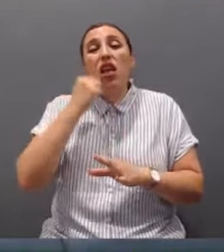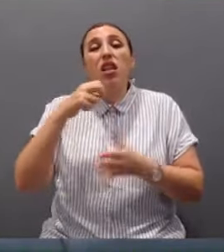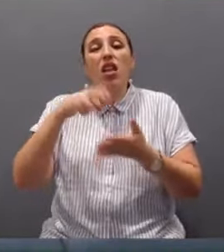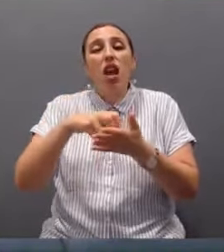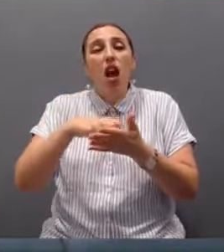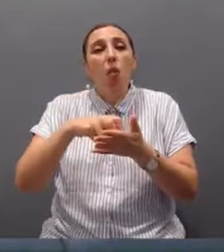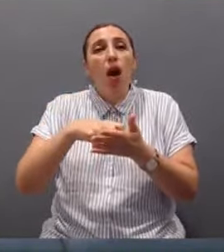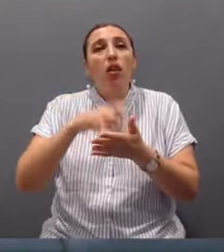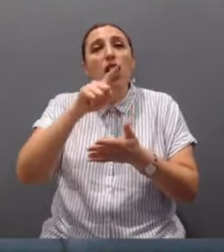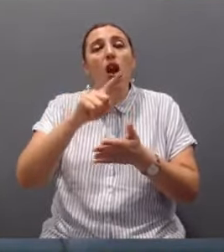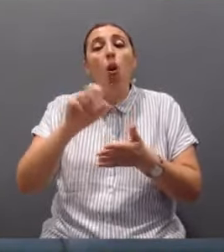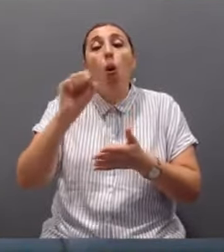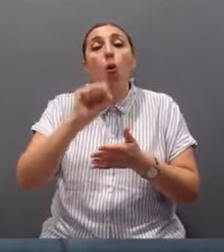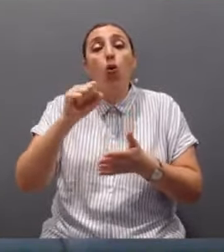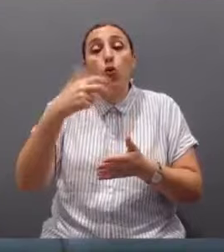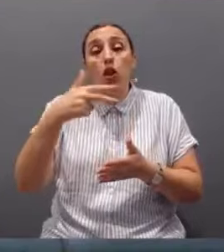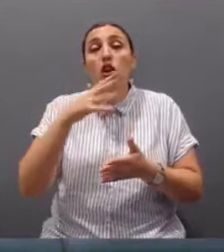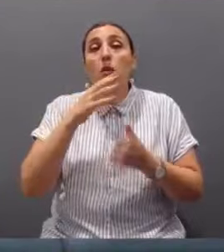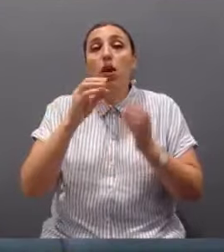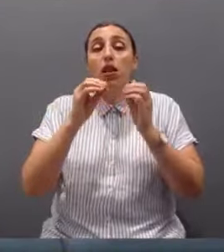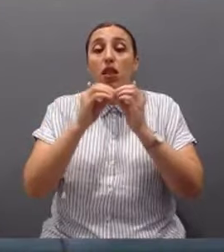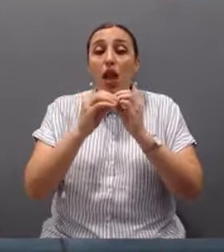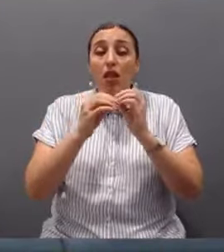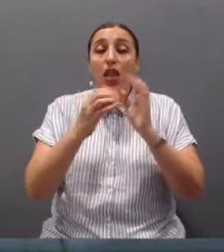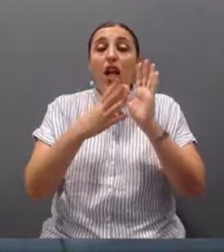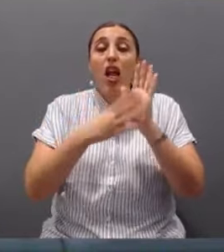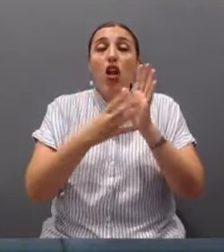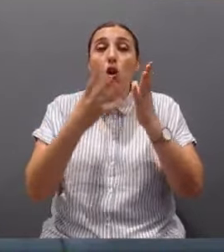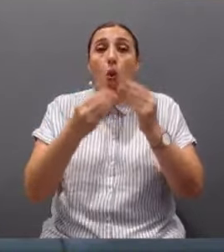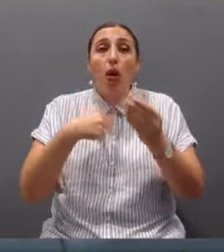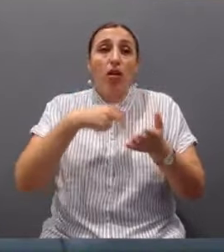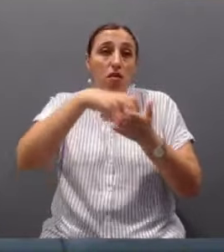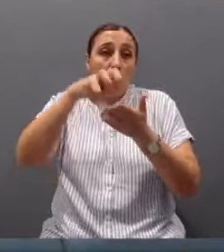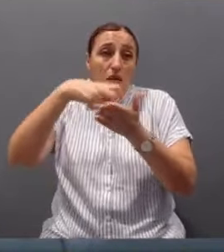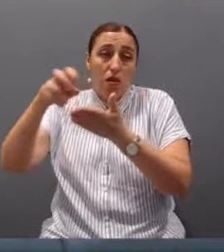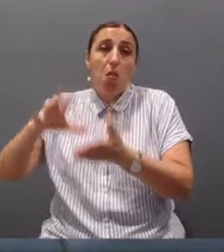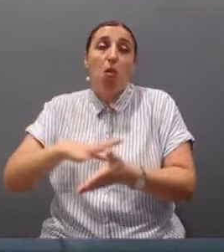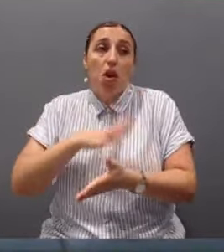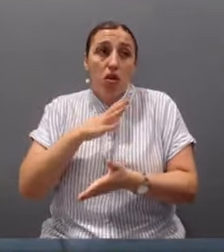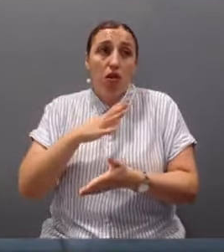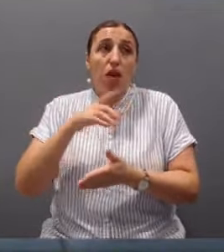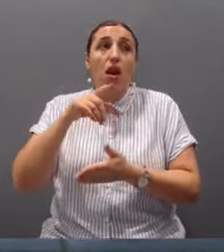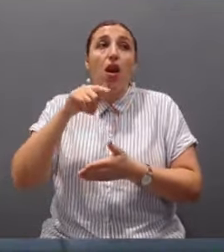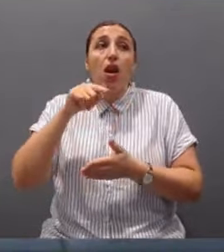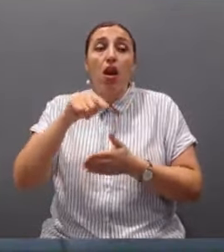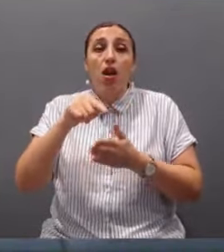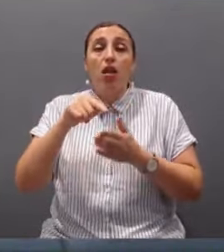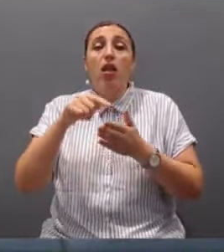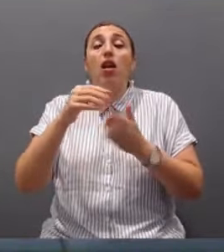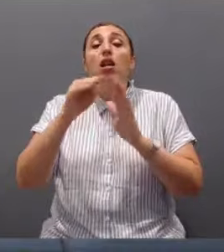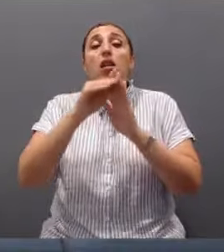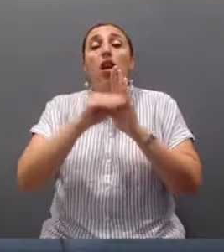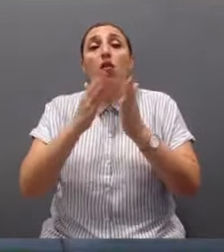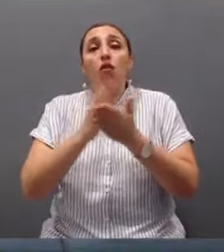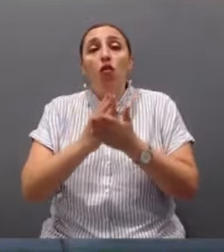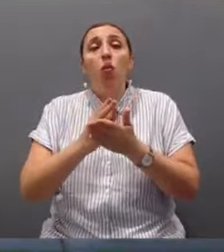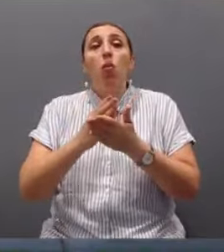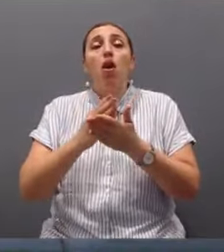կարող է մոռացած լինեք, օգոստոսի 30-ին ժամը 10:09 րոպե ես շրջանառել եմ, եւ դրանում կա թարմացված